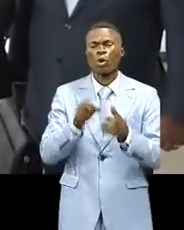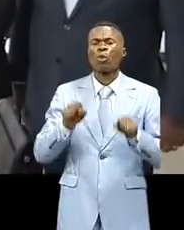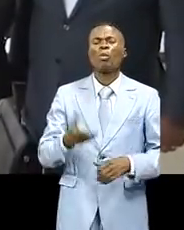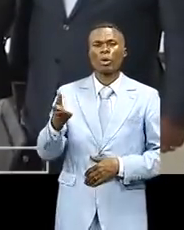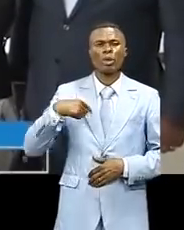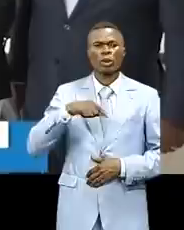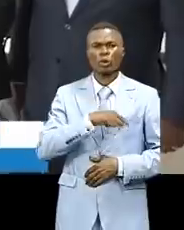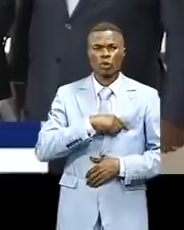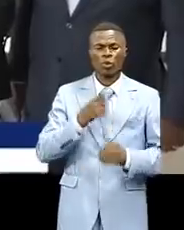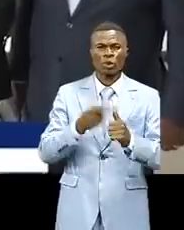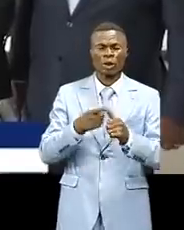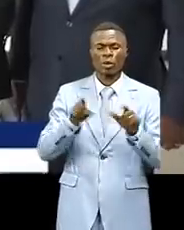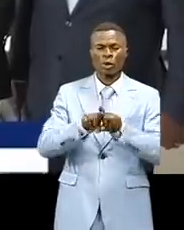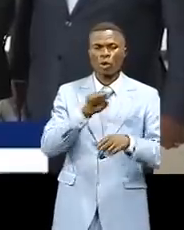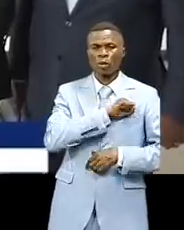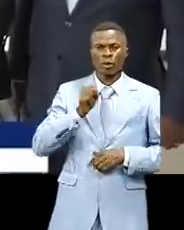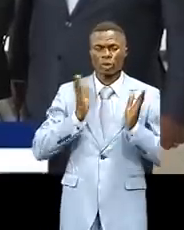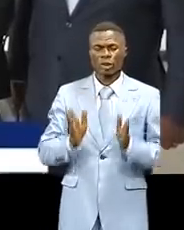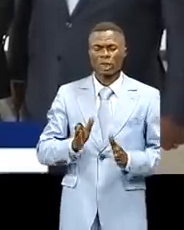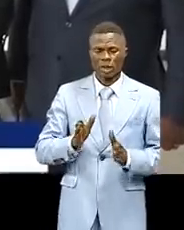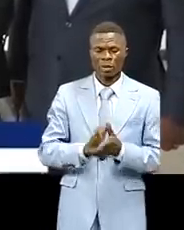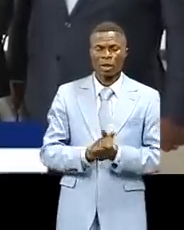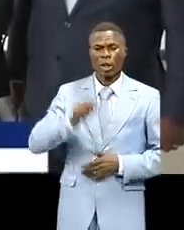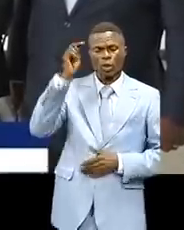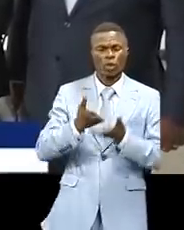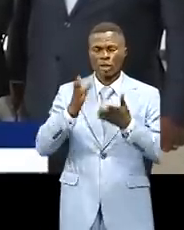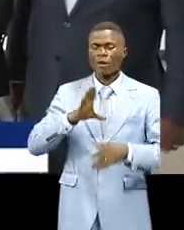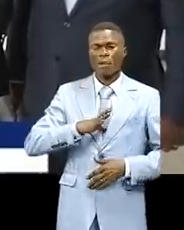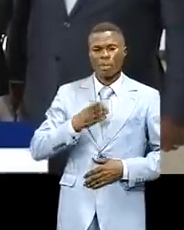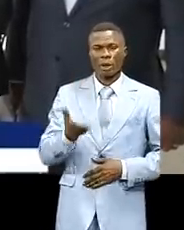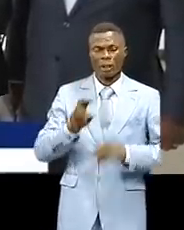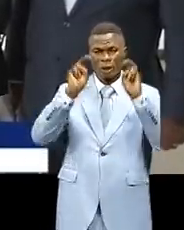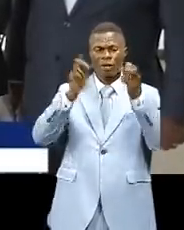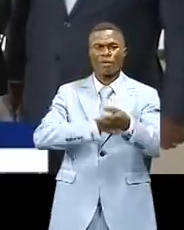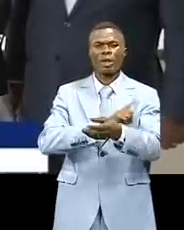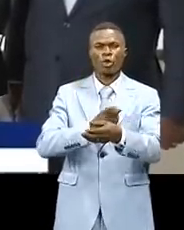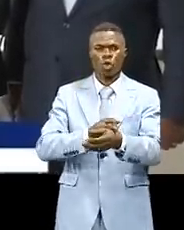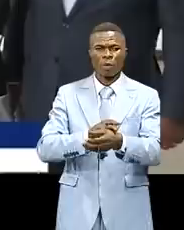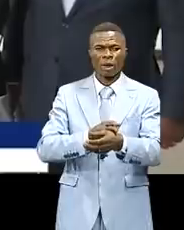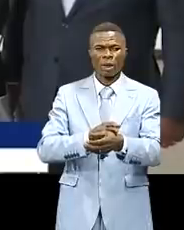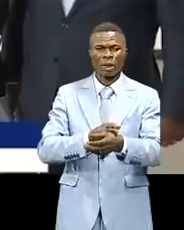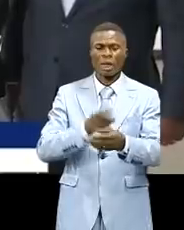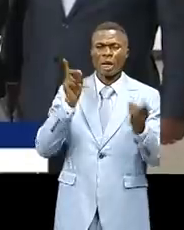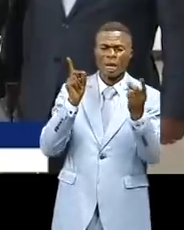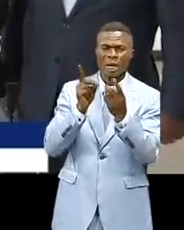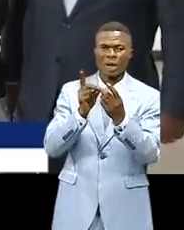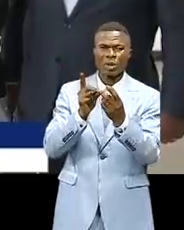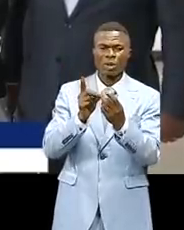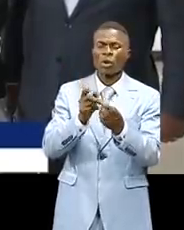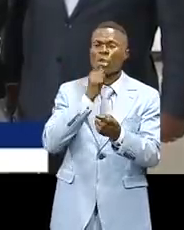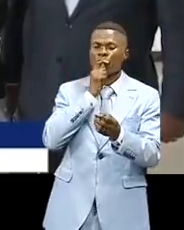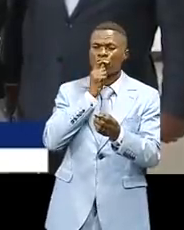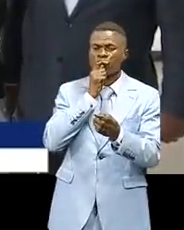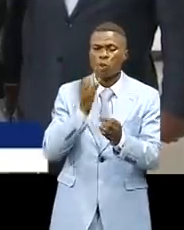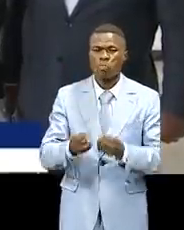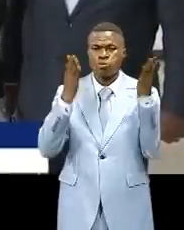personnellement comme sénateur de notre sont sinistrées les gourmands étaient affectées par l'éruption de